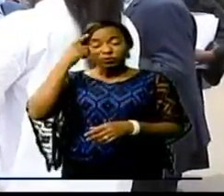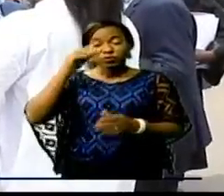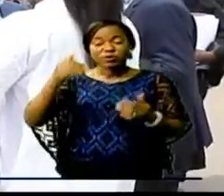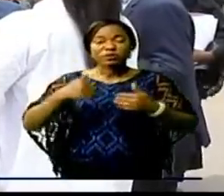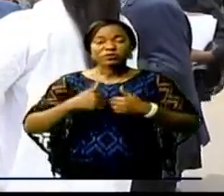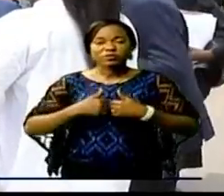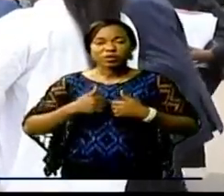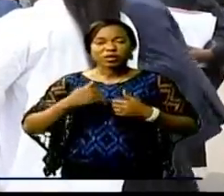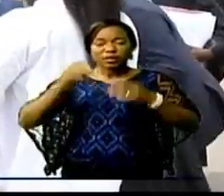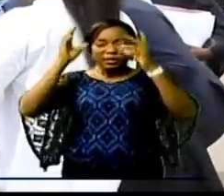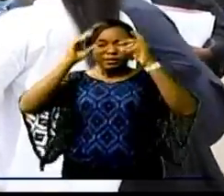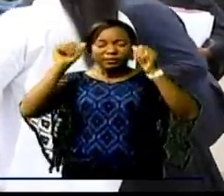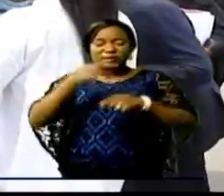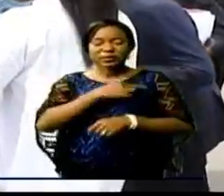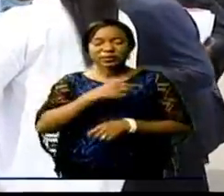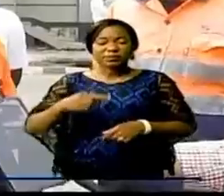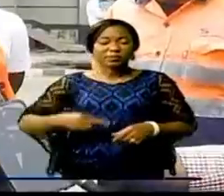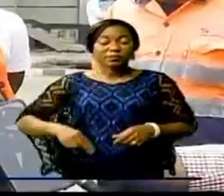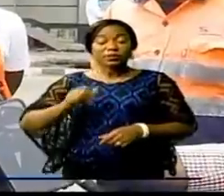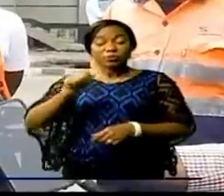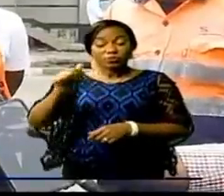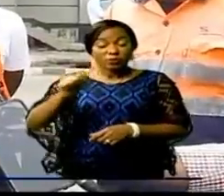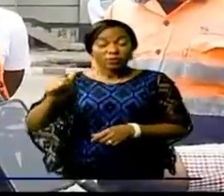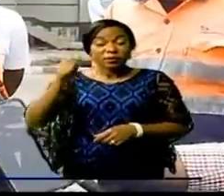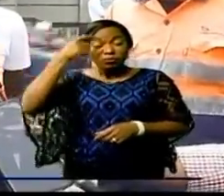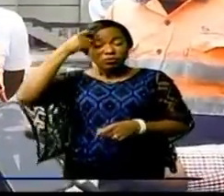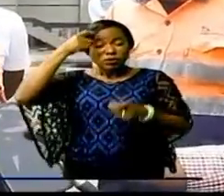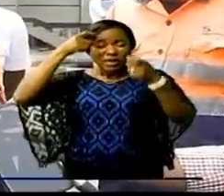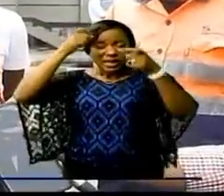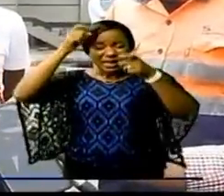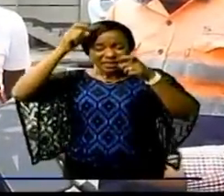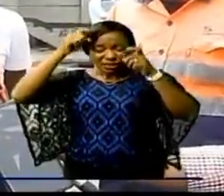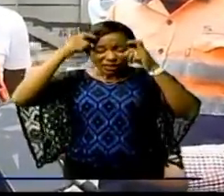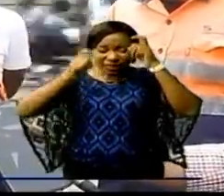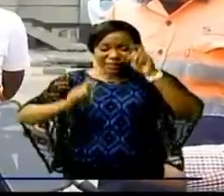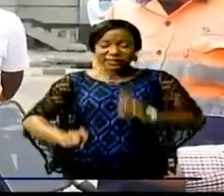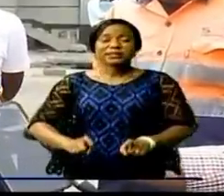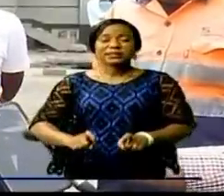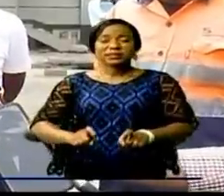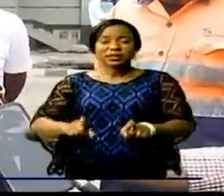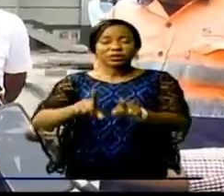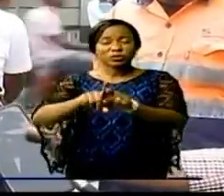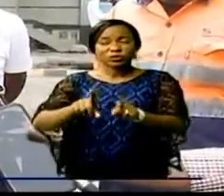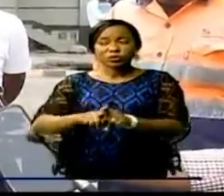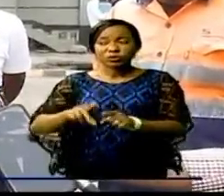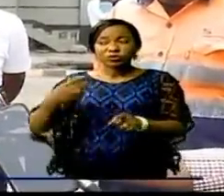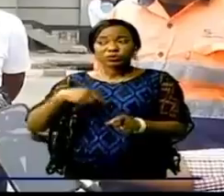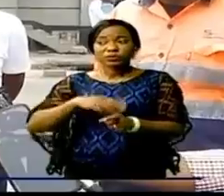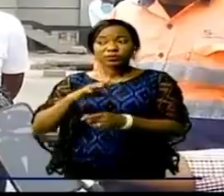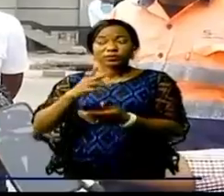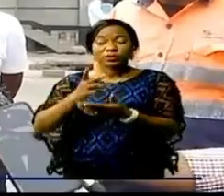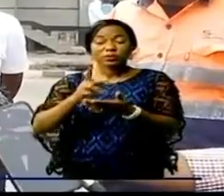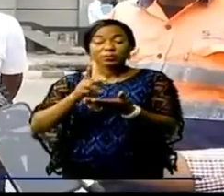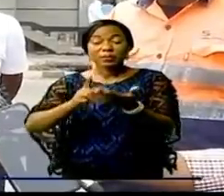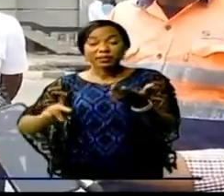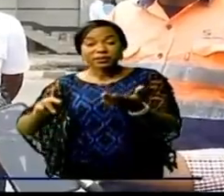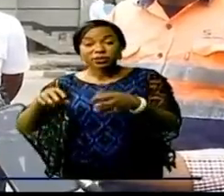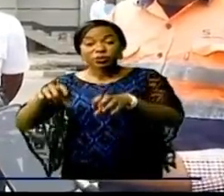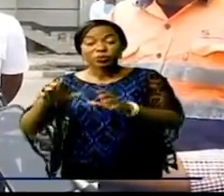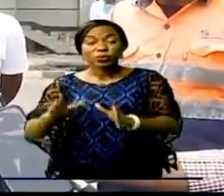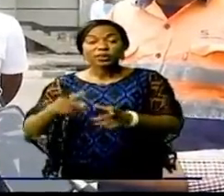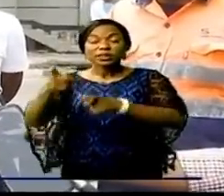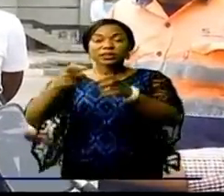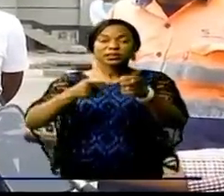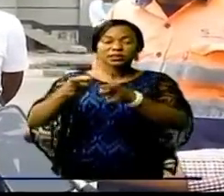le président de la République en direct. Il doit nous écouter, il doit nous entendre. Nous faisons aussi partie de ces millions de Congolais qu'il